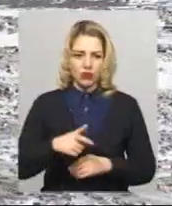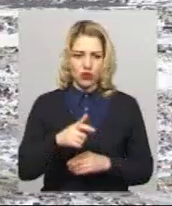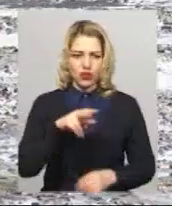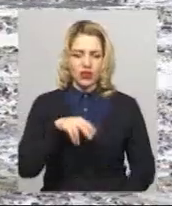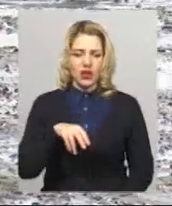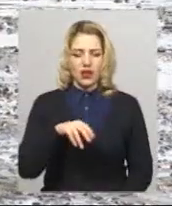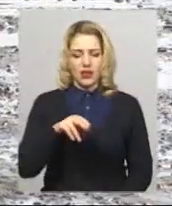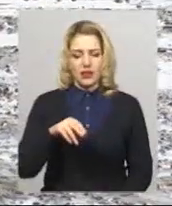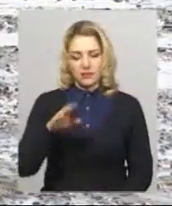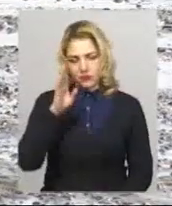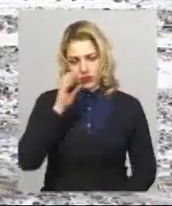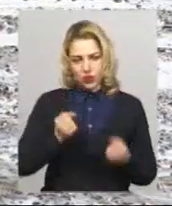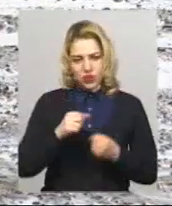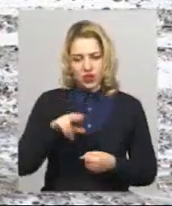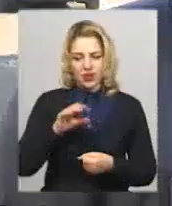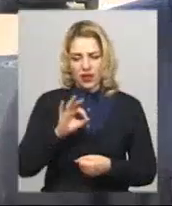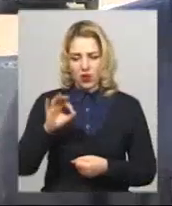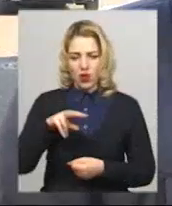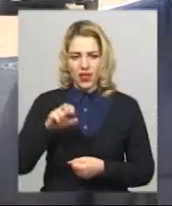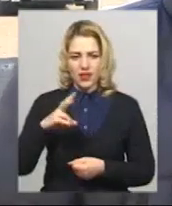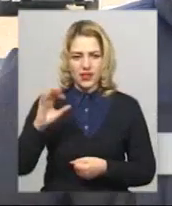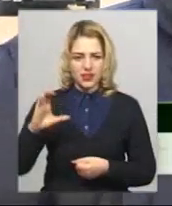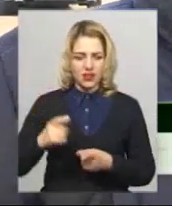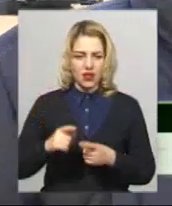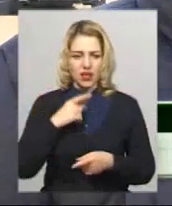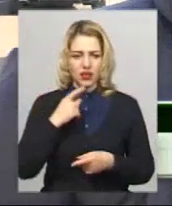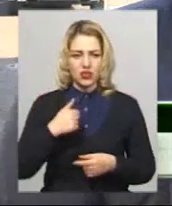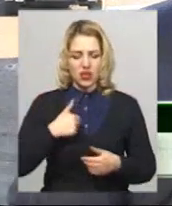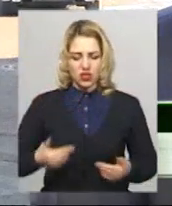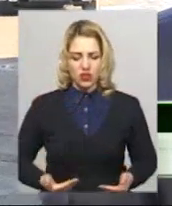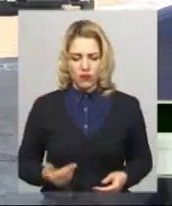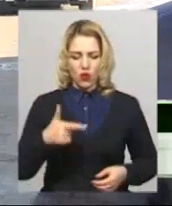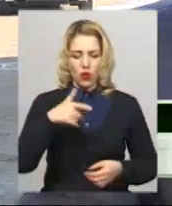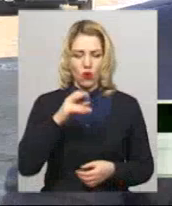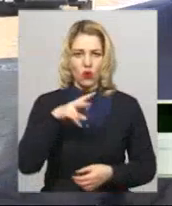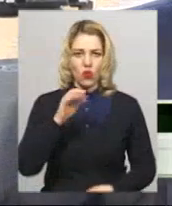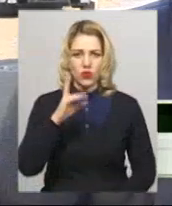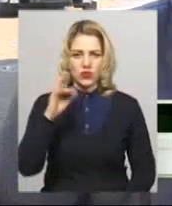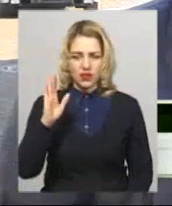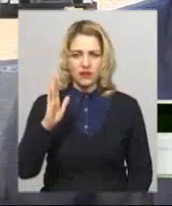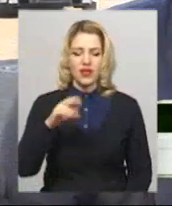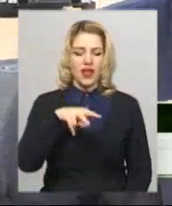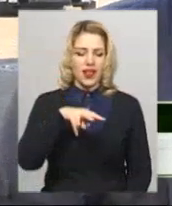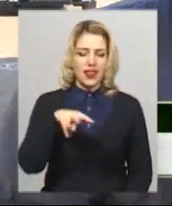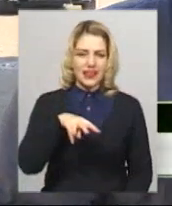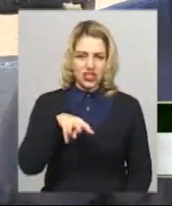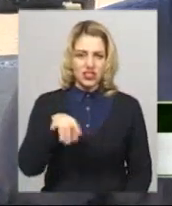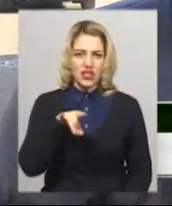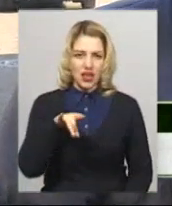словами, дорога у бік Вінниці устелена ямами. Я живу в Голоскові, Витичський район, їжджу в Хмельницький